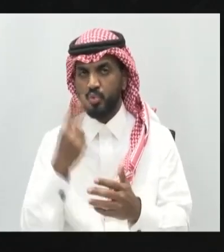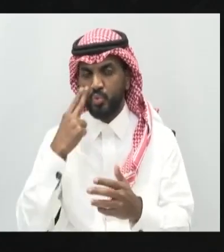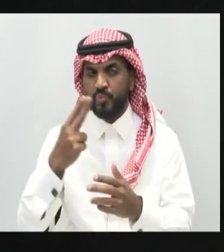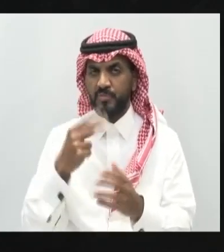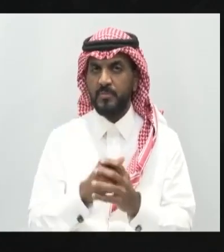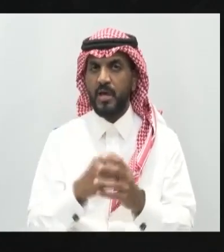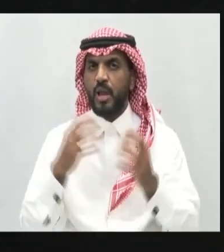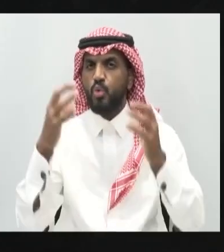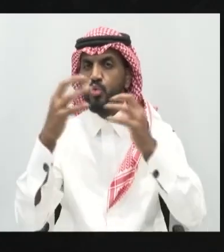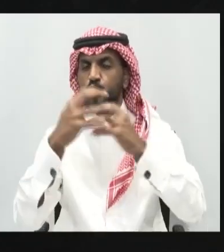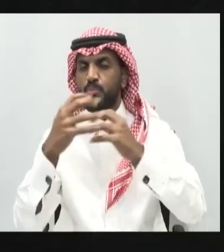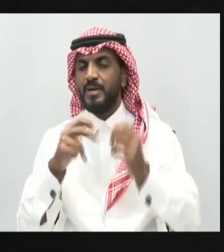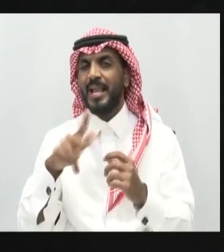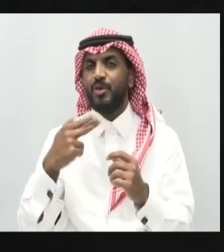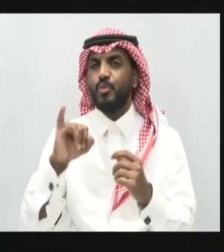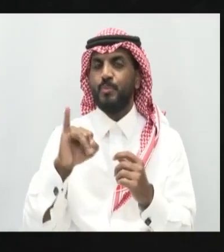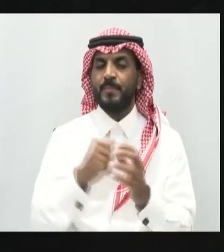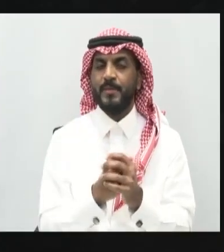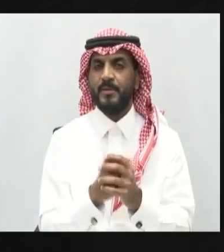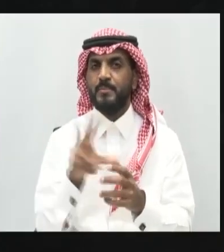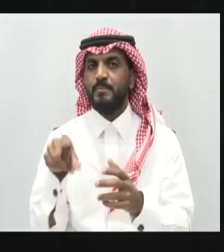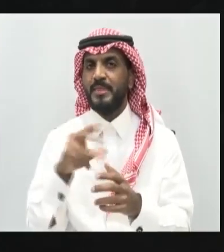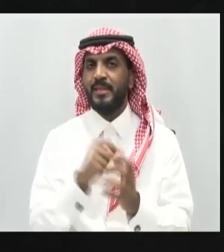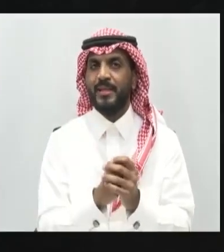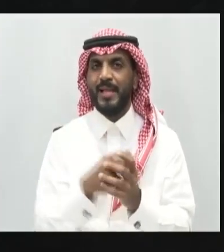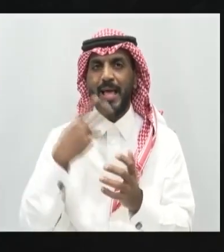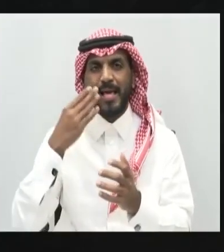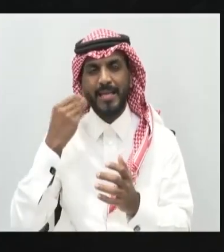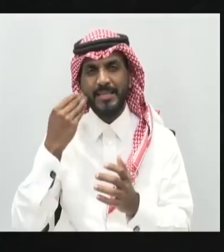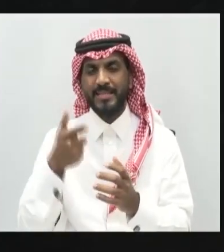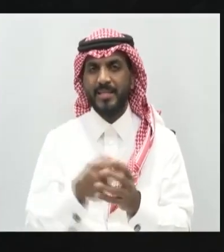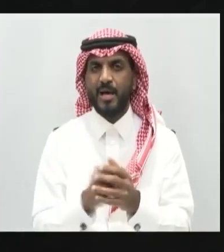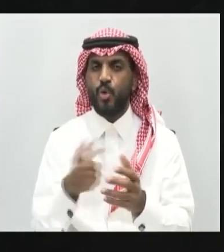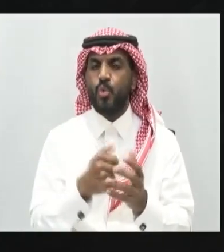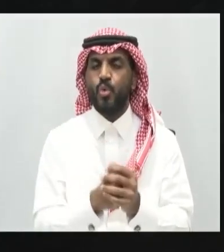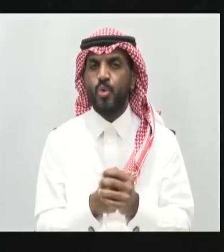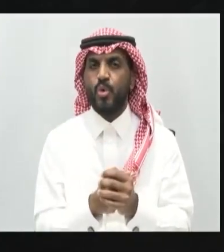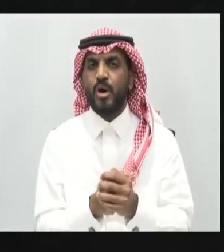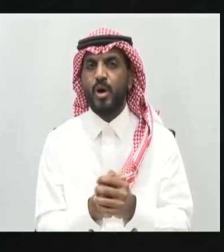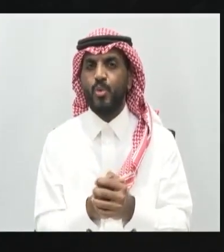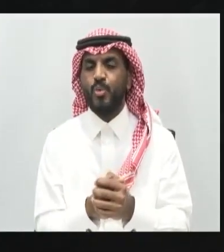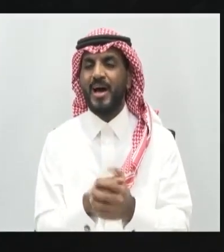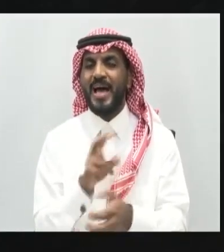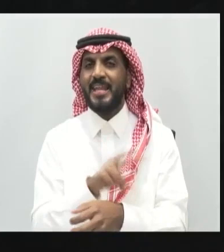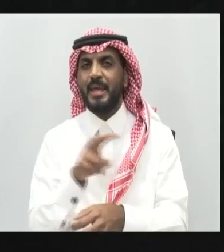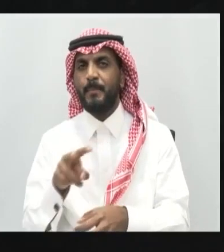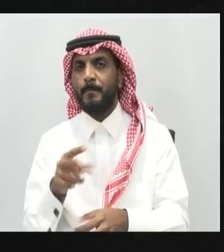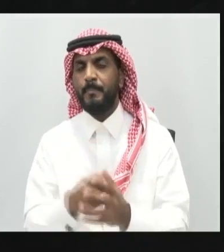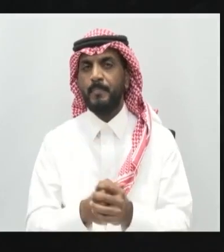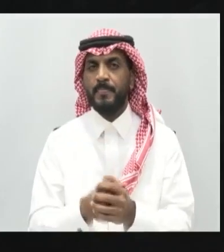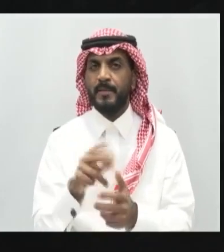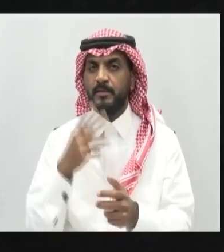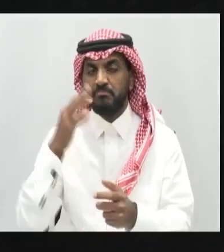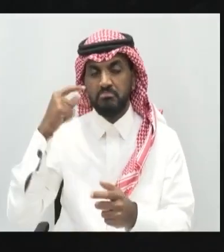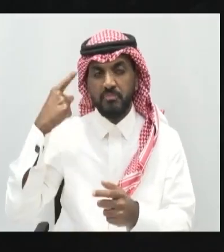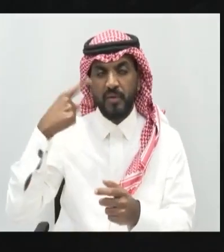الغيوم نقول والله شوف الغيمه على شكل قط او على شكل ارنب احنا تخيلنا